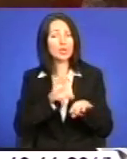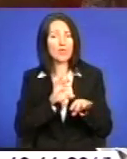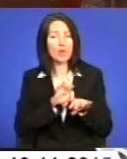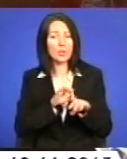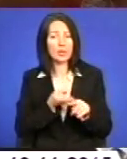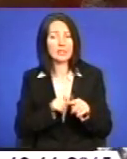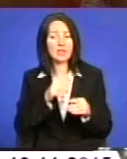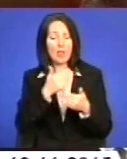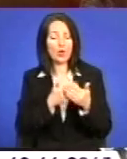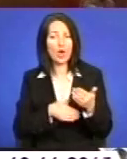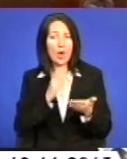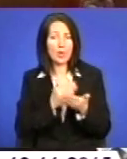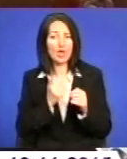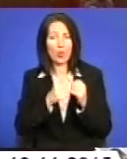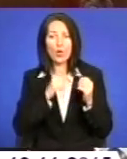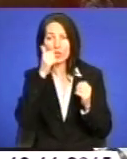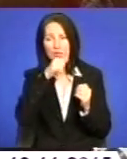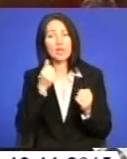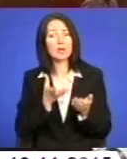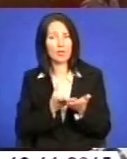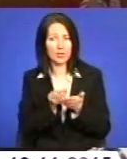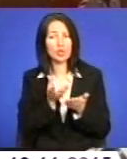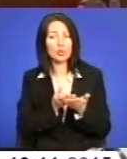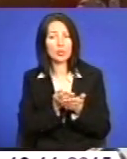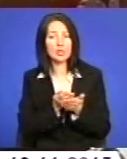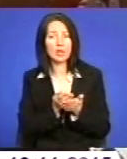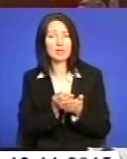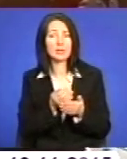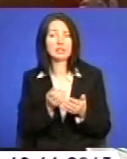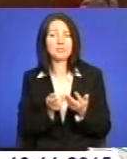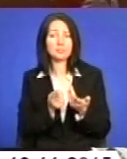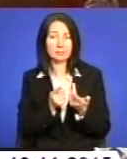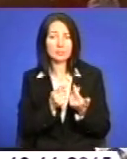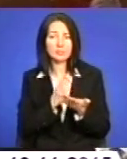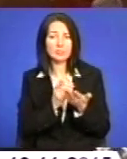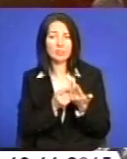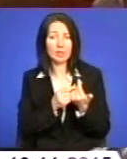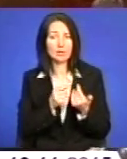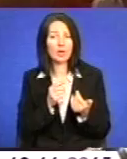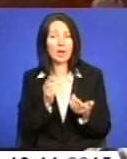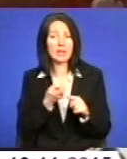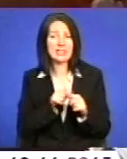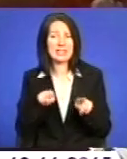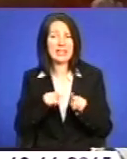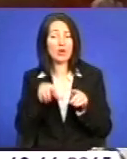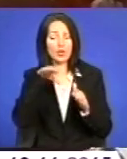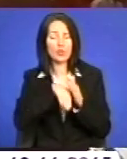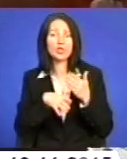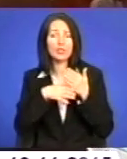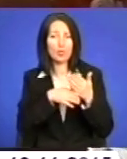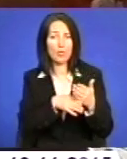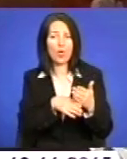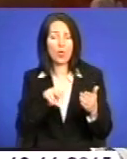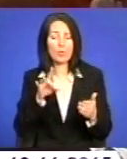ця програма є, щорічно фінансується. Вона певну кількість має, і це теж входить в допомогу